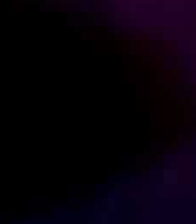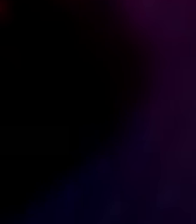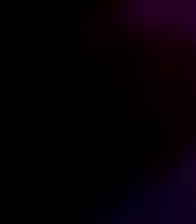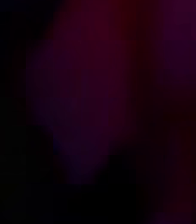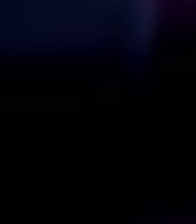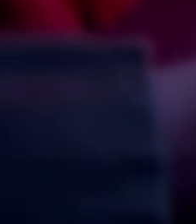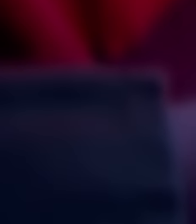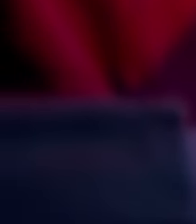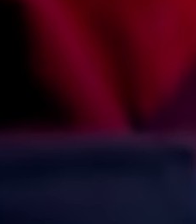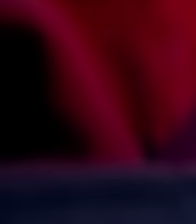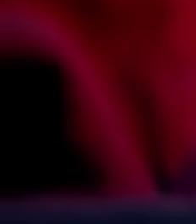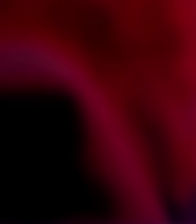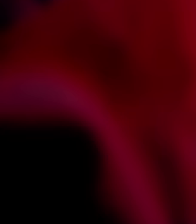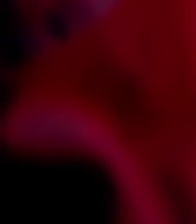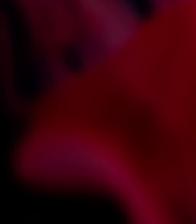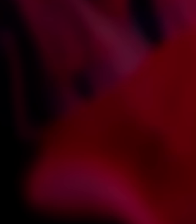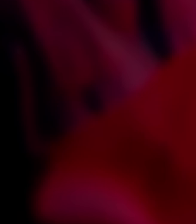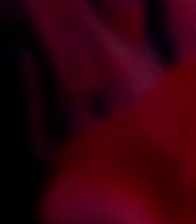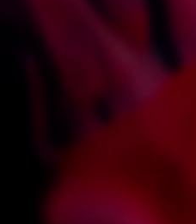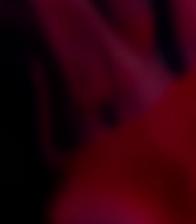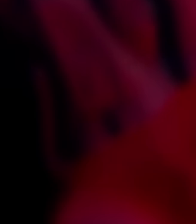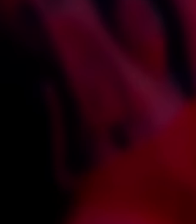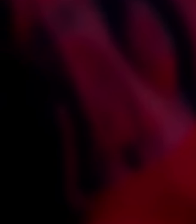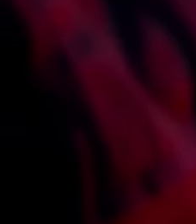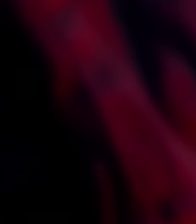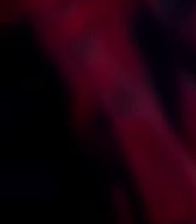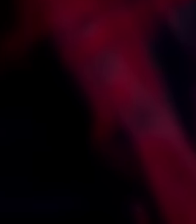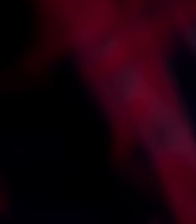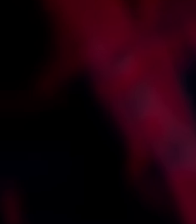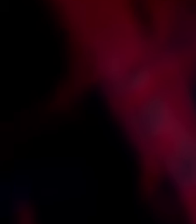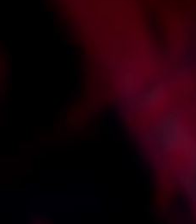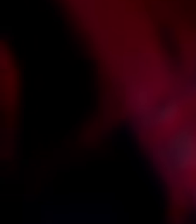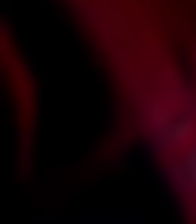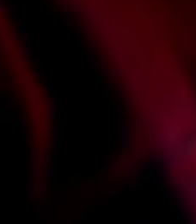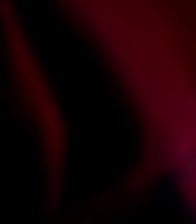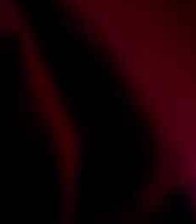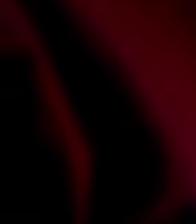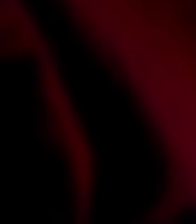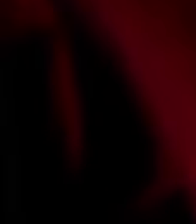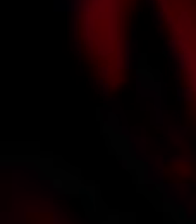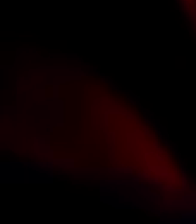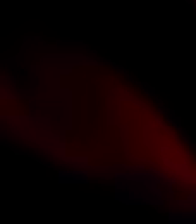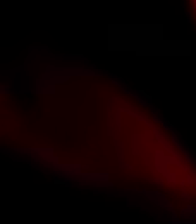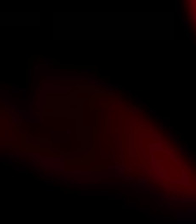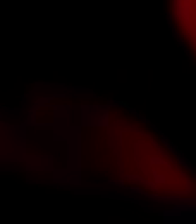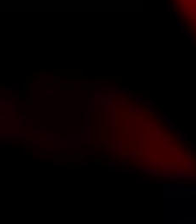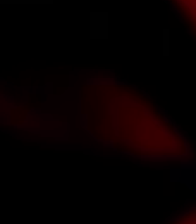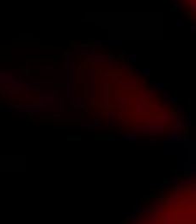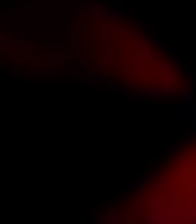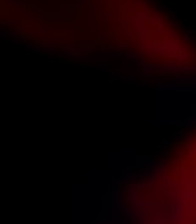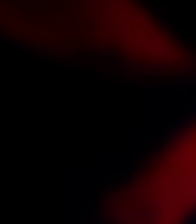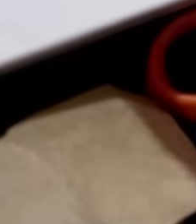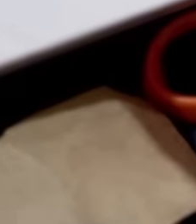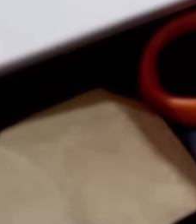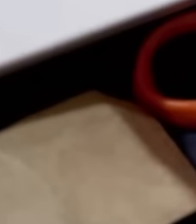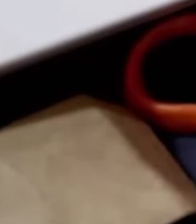כמה דקות לפני, הייתה מאפשרת לחברי כיתת הכוננות בכפר עזה למשל, להצטייד בנשק לפני שהמחבלים באו. מדינת